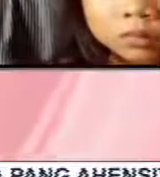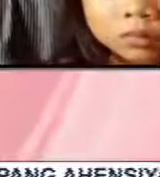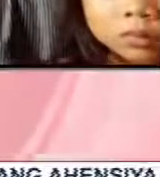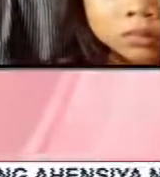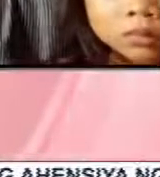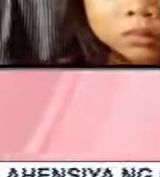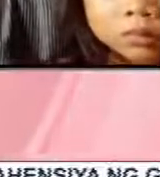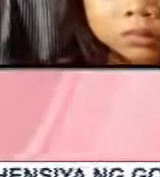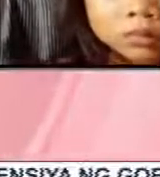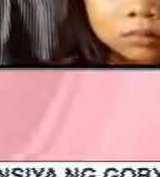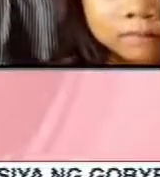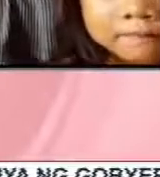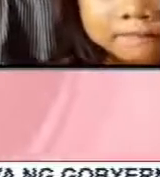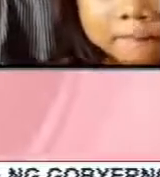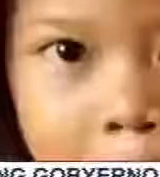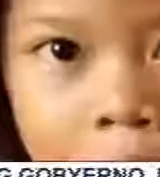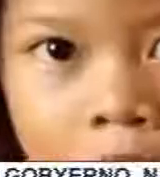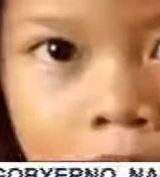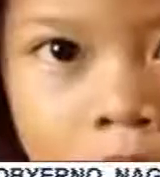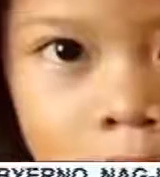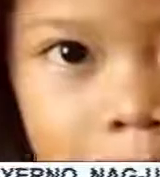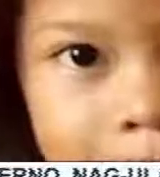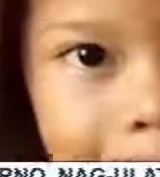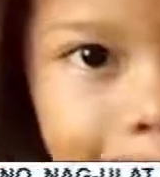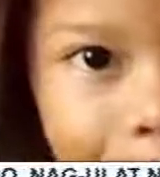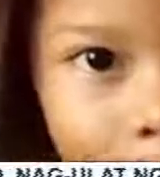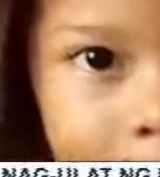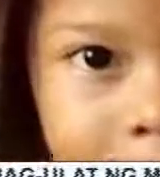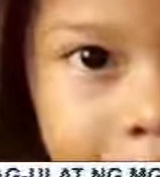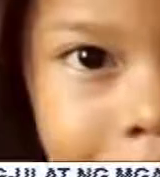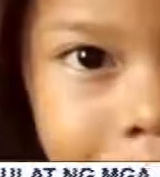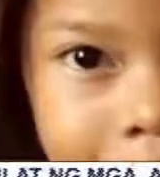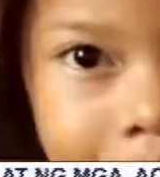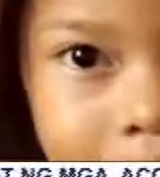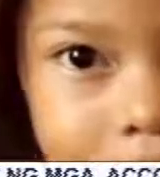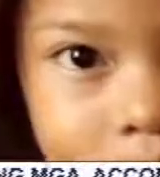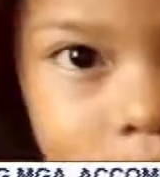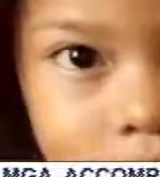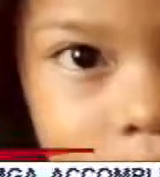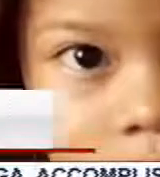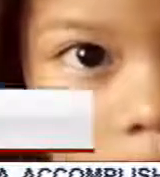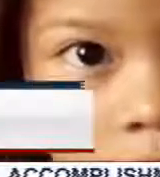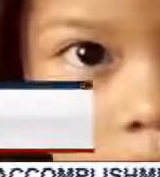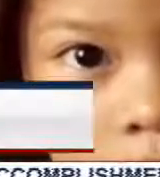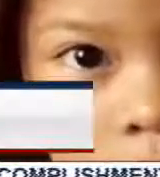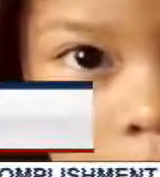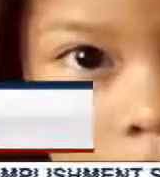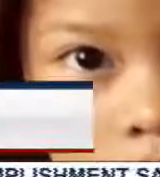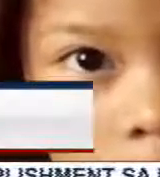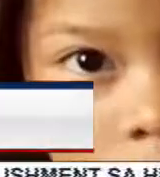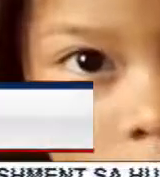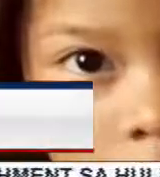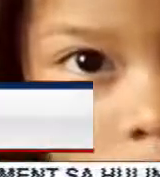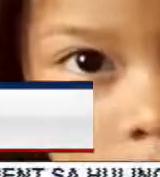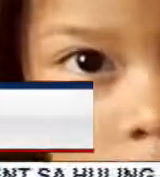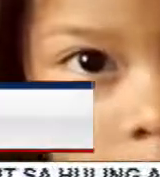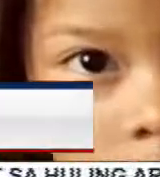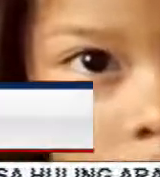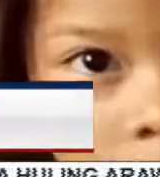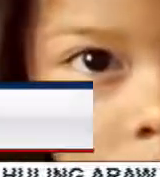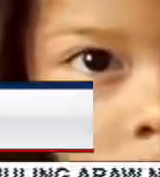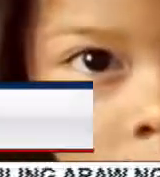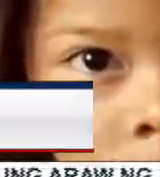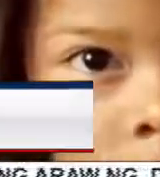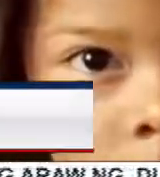Marami po. Minsan po sabi nila, bakit daw po ang lakas daw po ng loob namin magpa-aral, hindi naman po daw namin